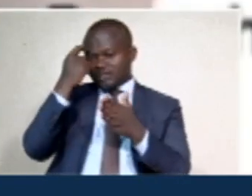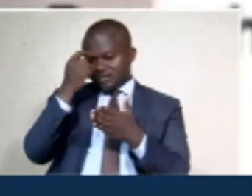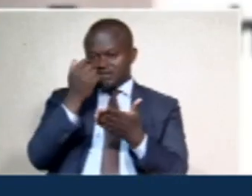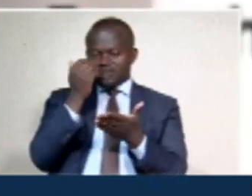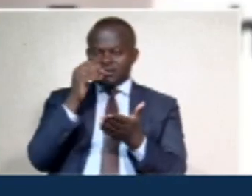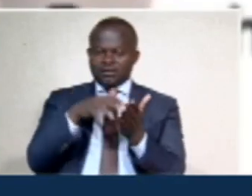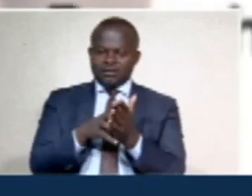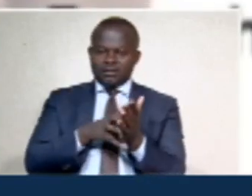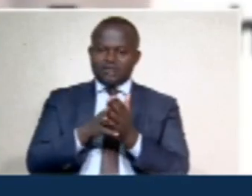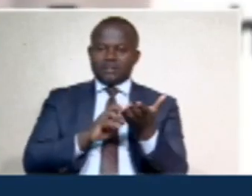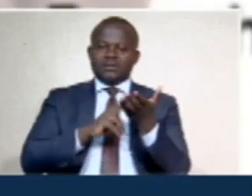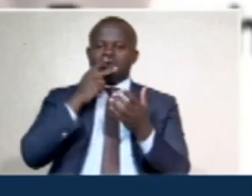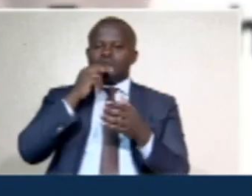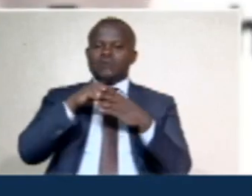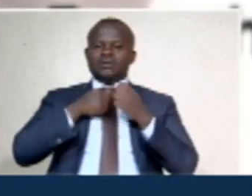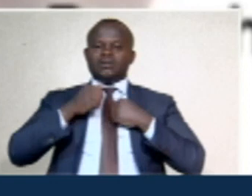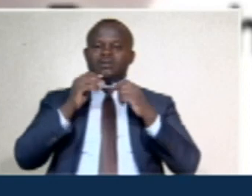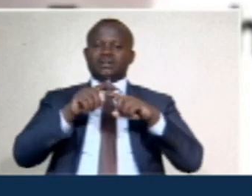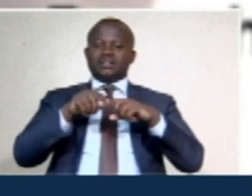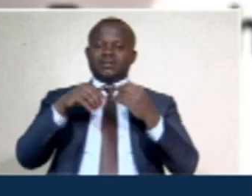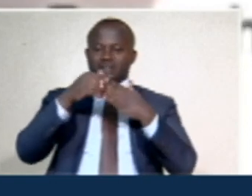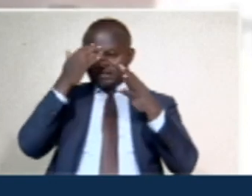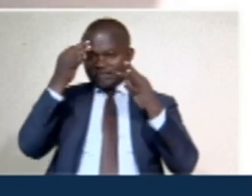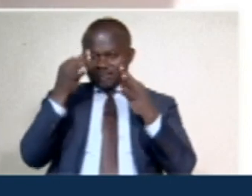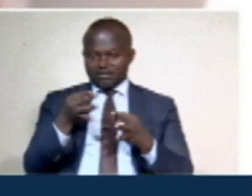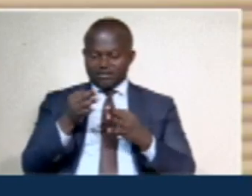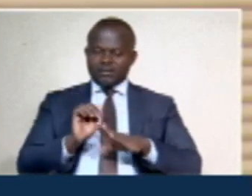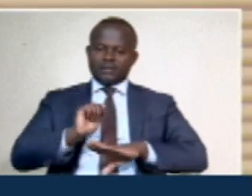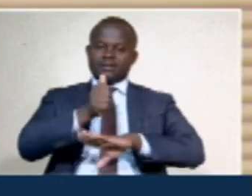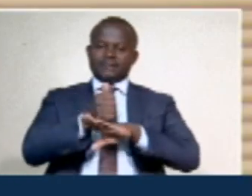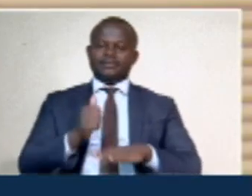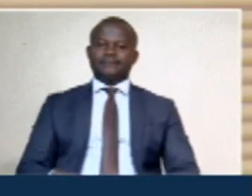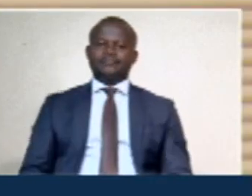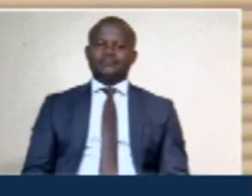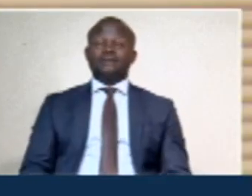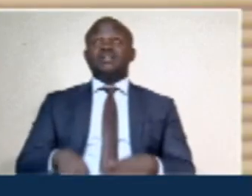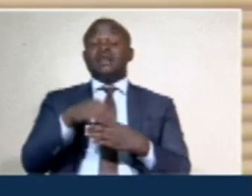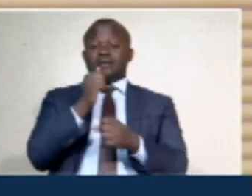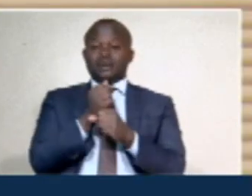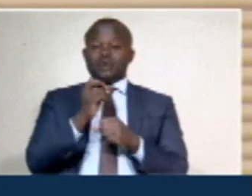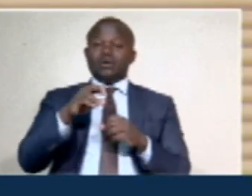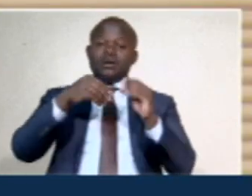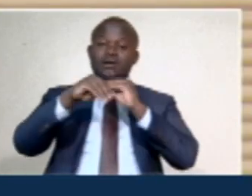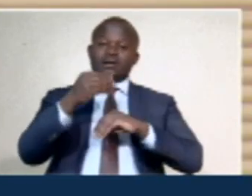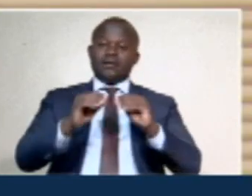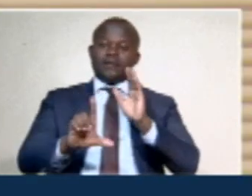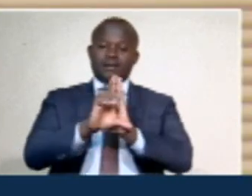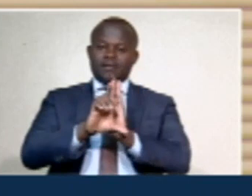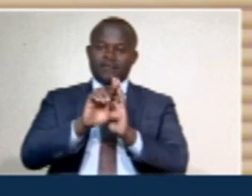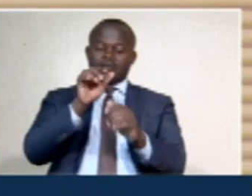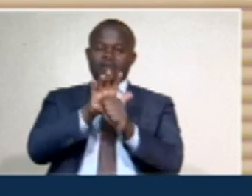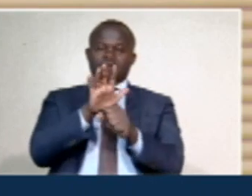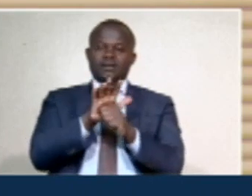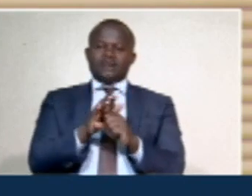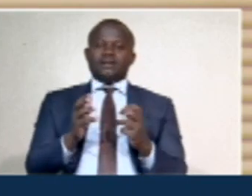intege imikoreshereze itabi mu Rwanda hashingiwe no ku ngamba ziri gushyirwaho. Yaba abarikora cyangwa abaricuruza hari amategeko cyane